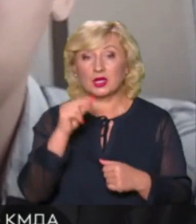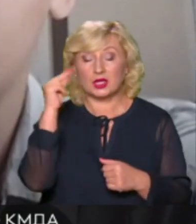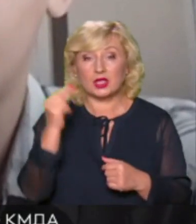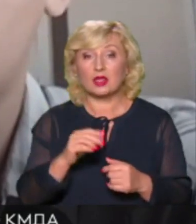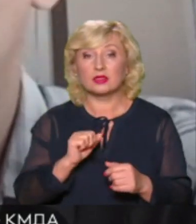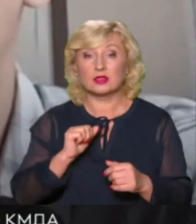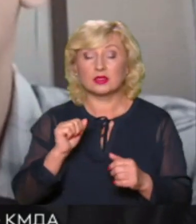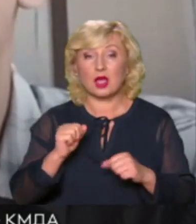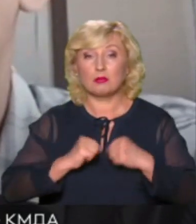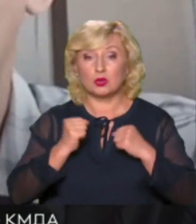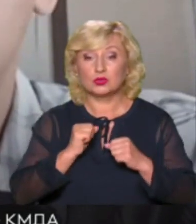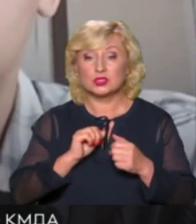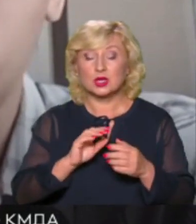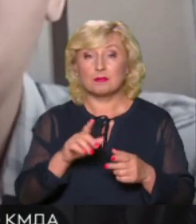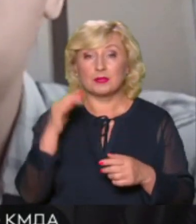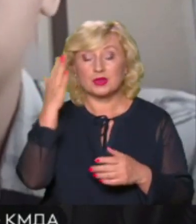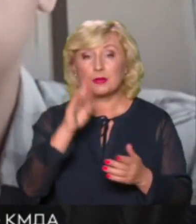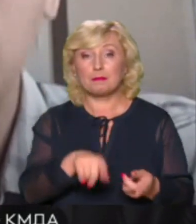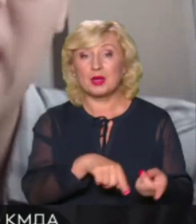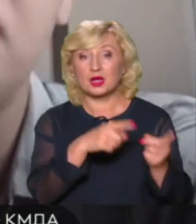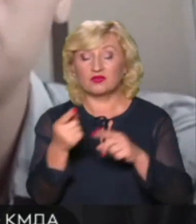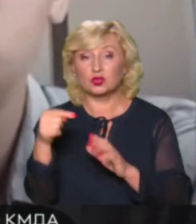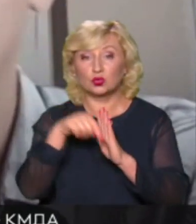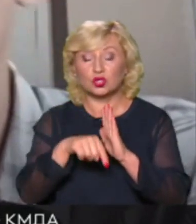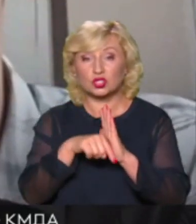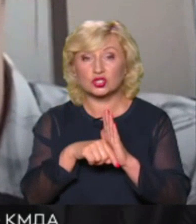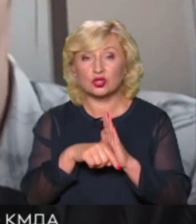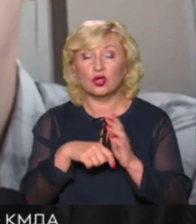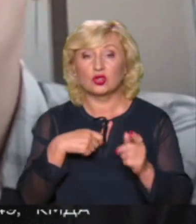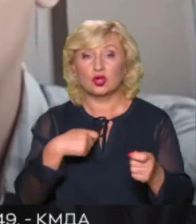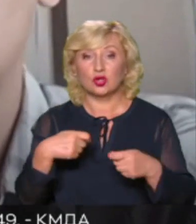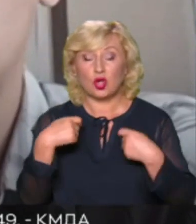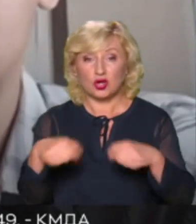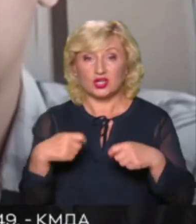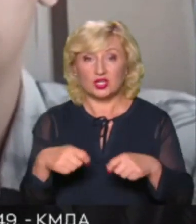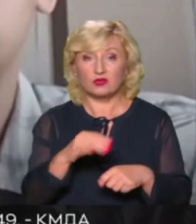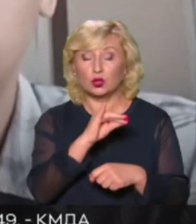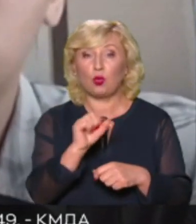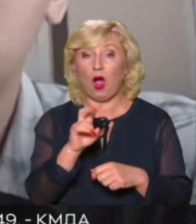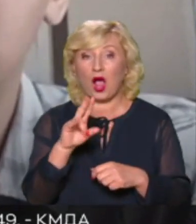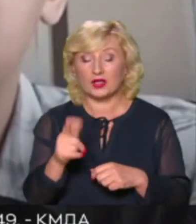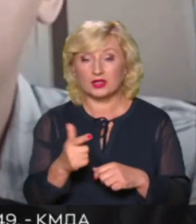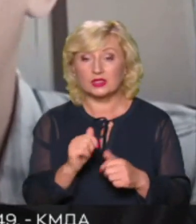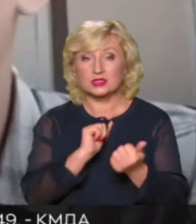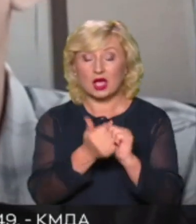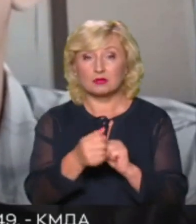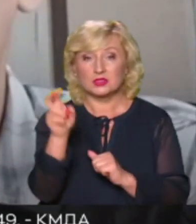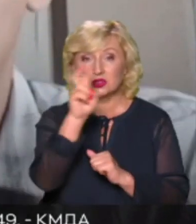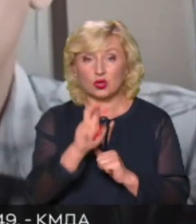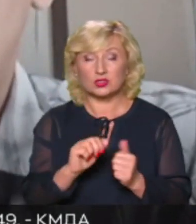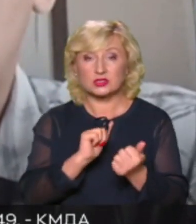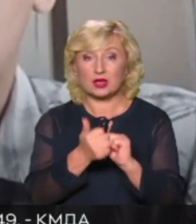просунути ідею переходу на внутрішню торгівлю через юані, по суті, валютну, замість долара, замість інших